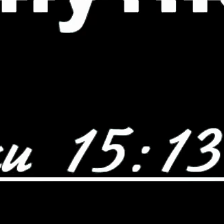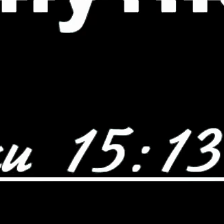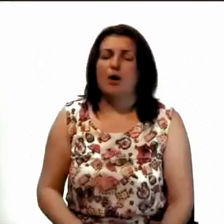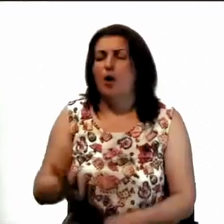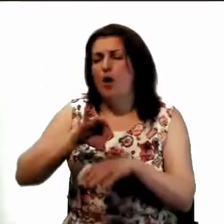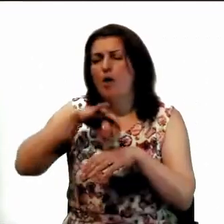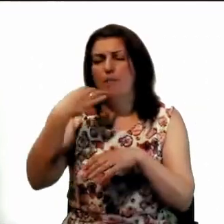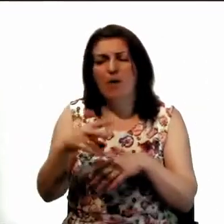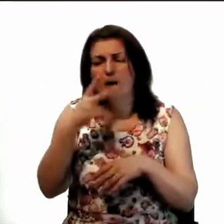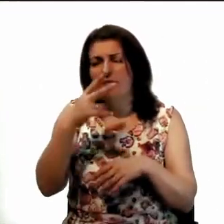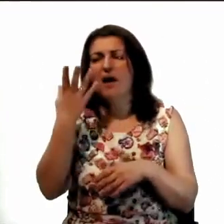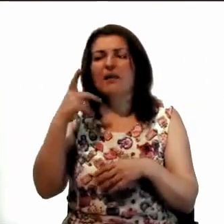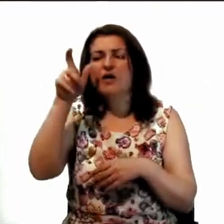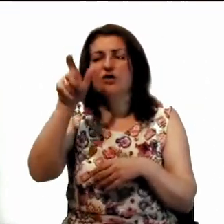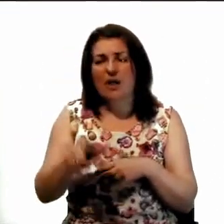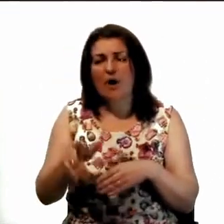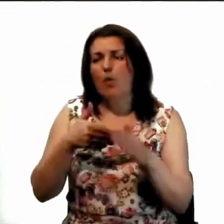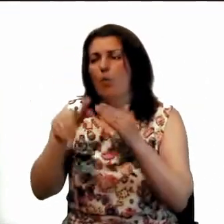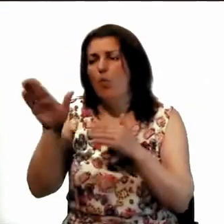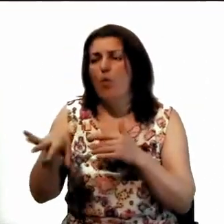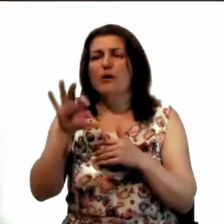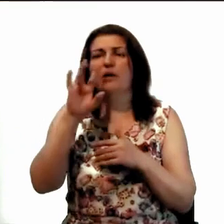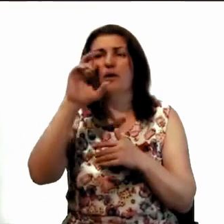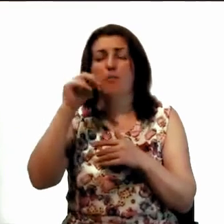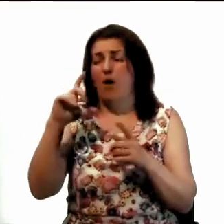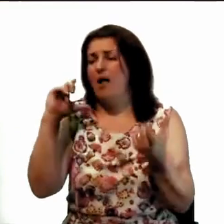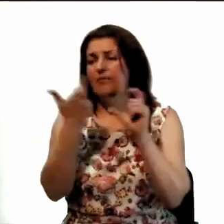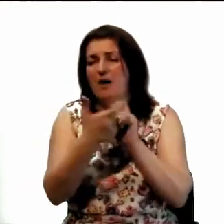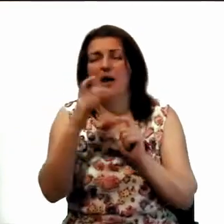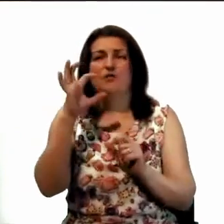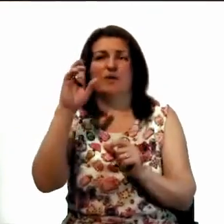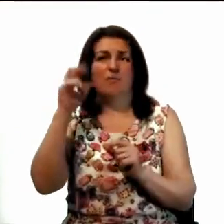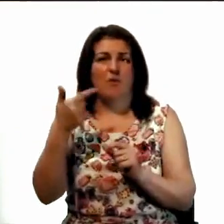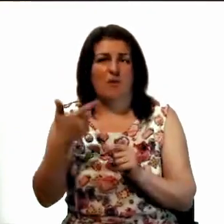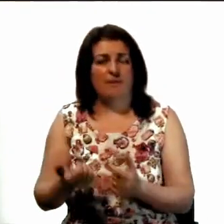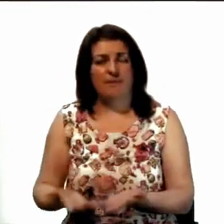Больно видеть, когда человек уходит от Бога, отворачивается от Бога, да?